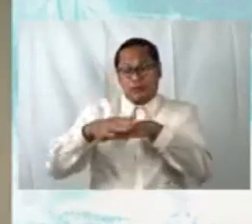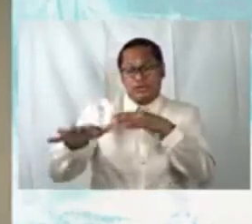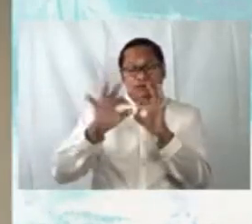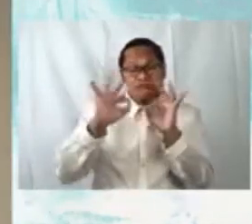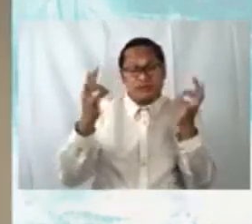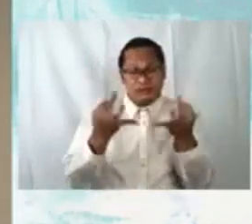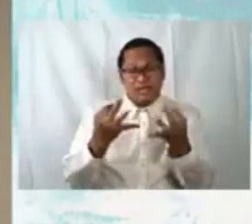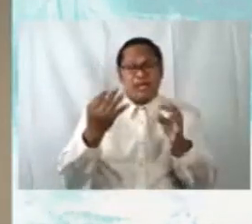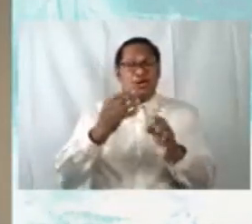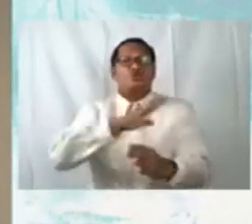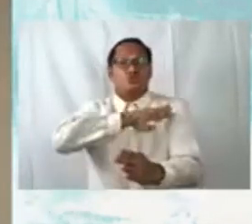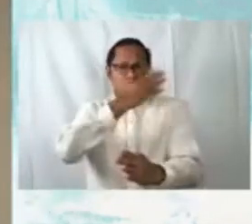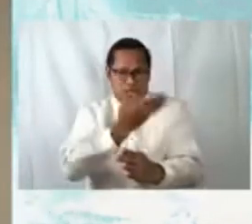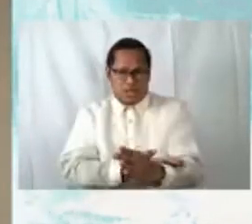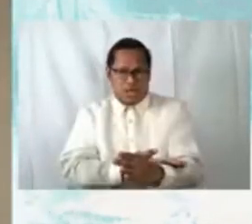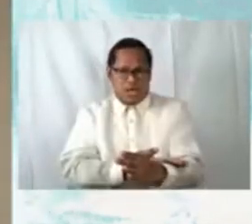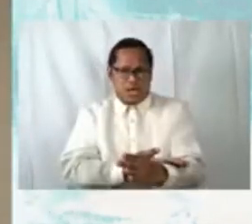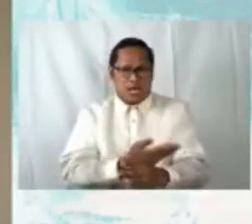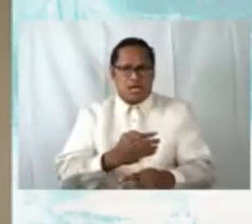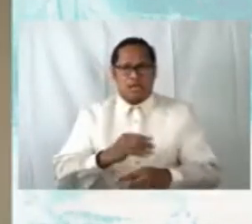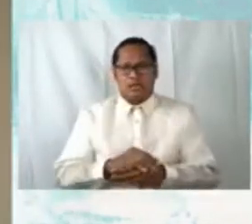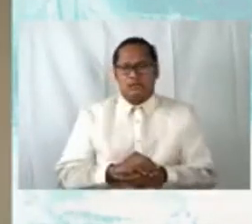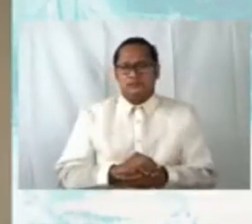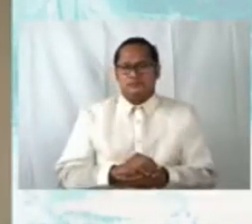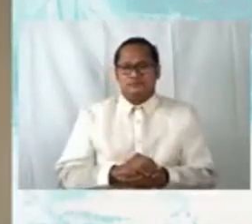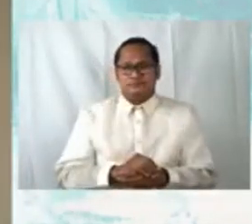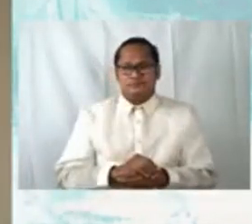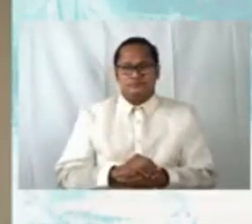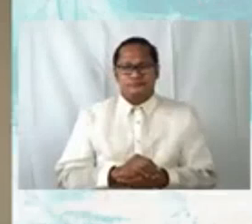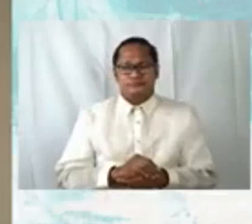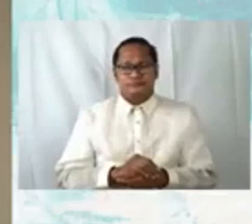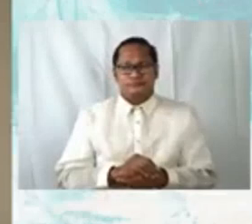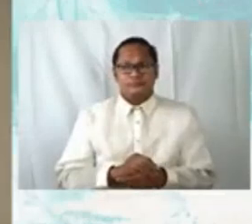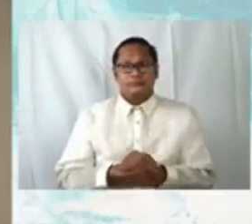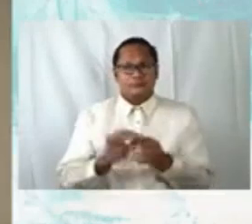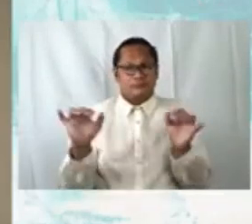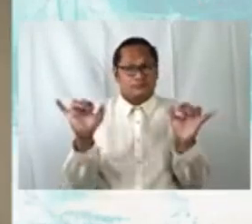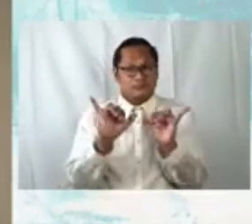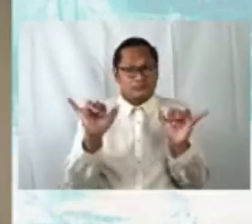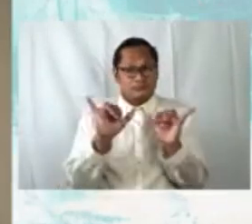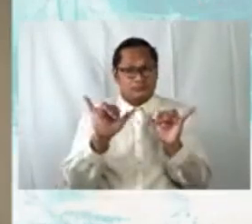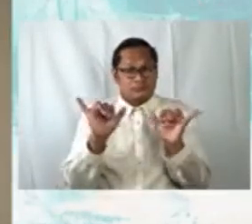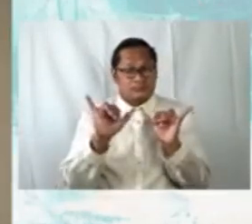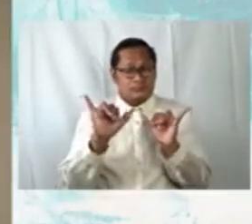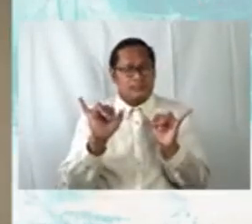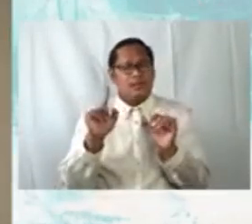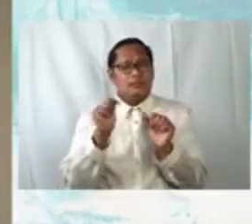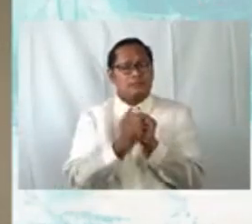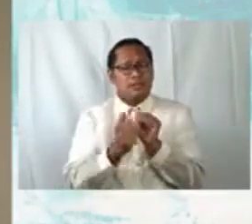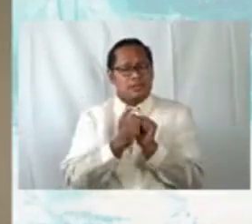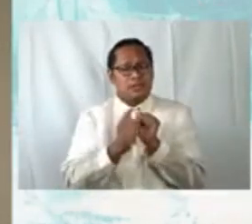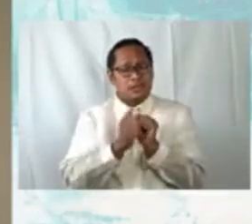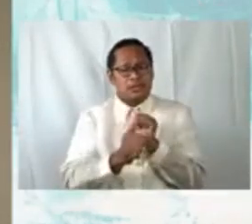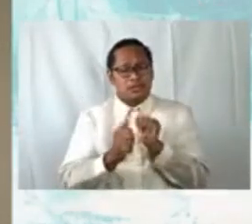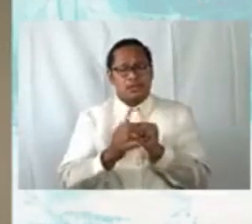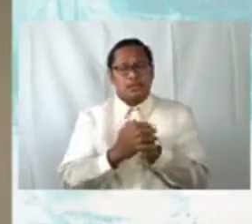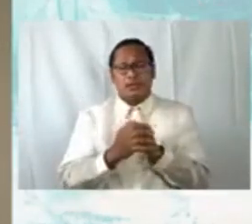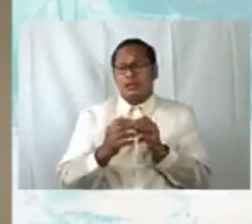anak. Okay. Gayon din, ibig sabihin nun, so ibig sabihin,